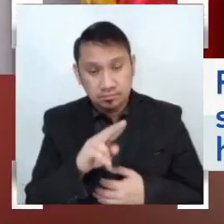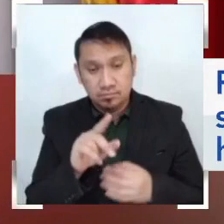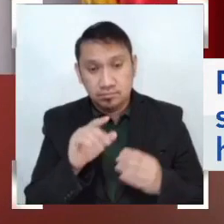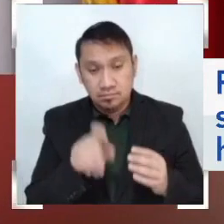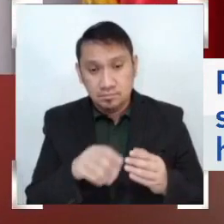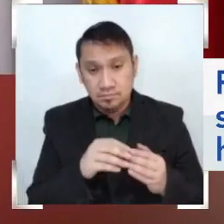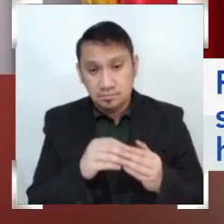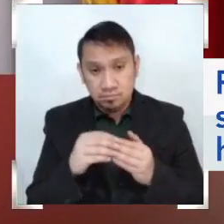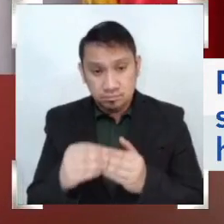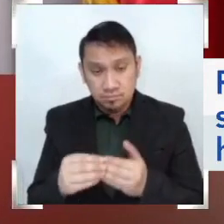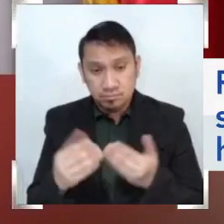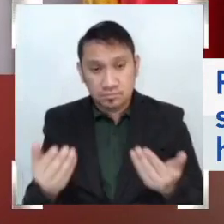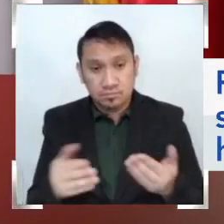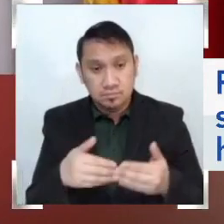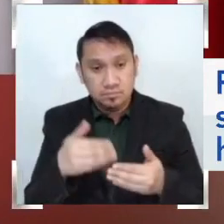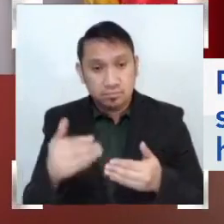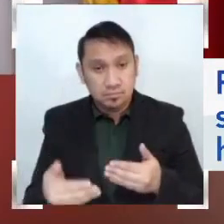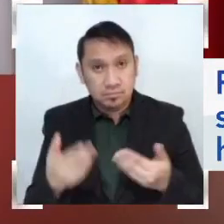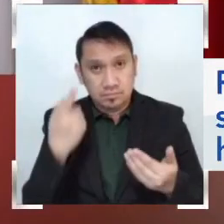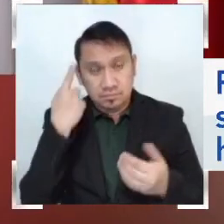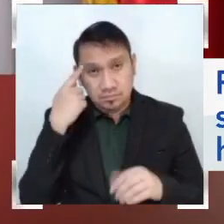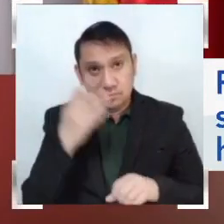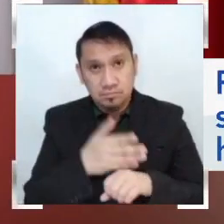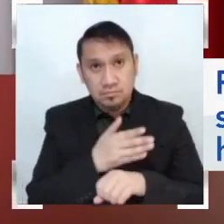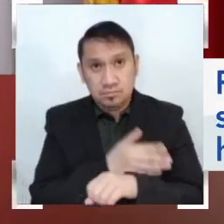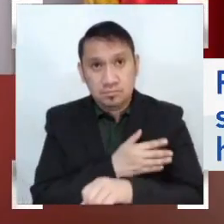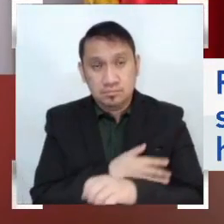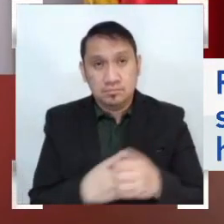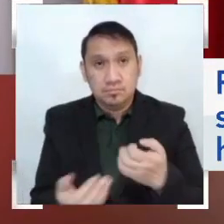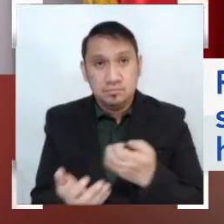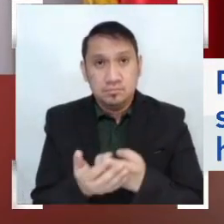mahakbang para sa paglago ng ekonomiya ng bansa.